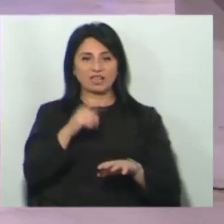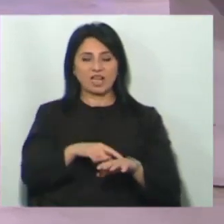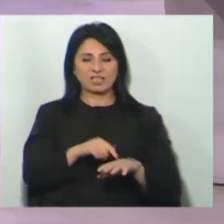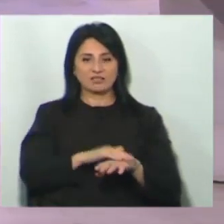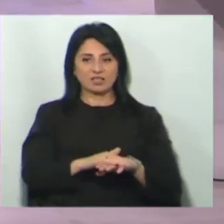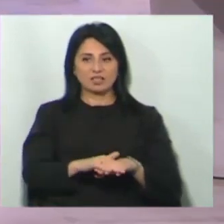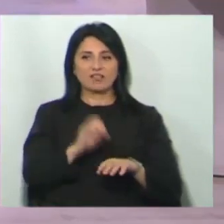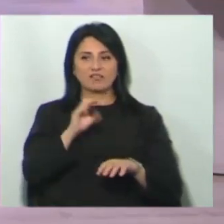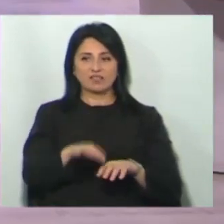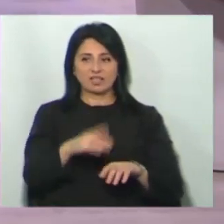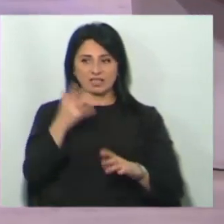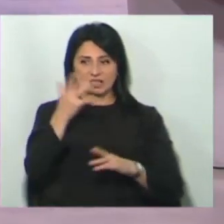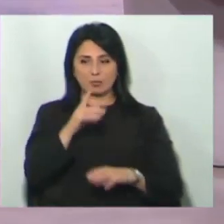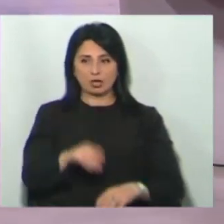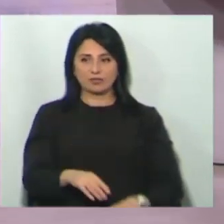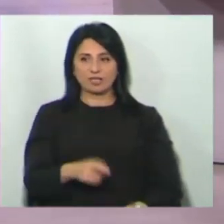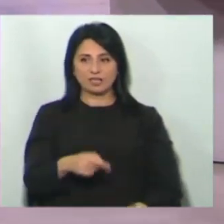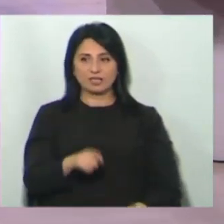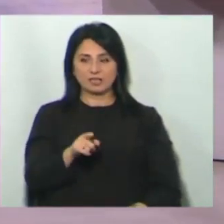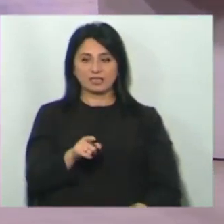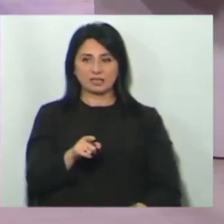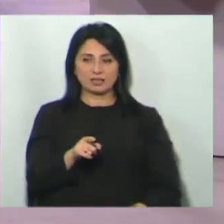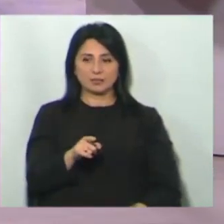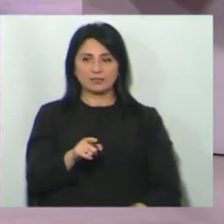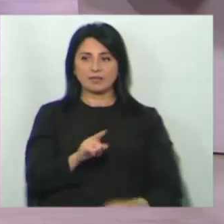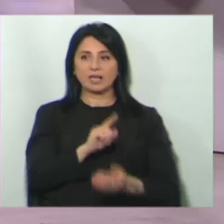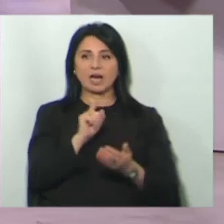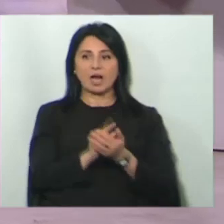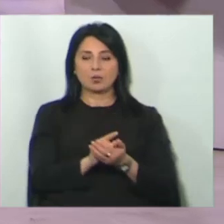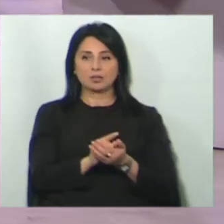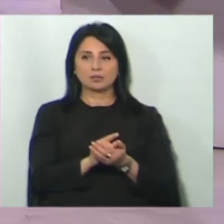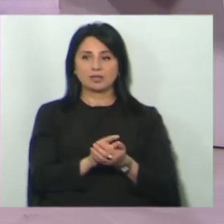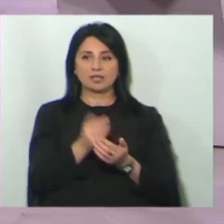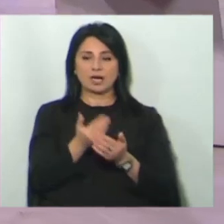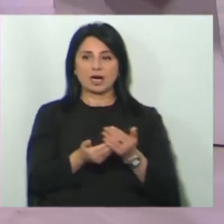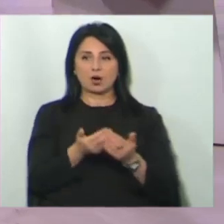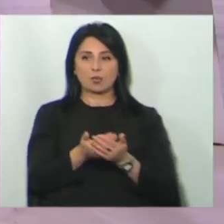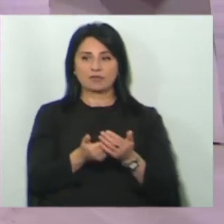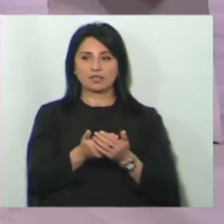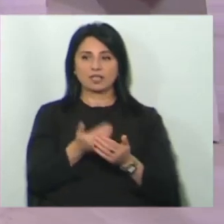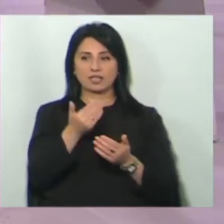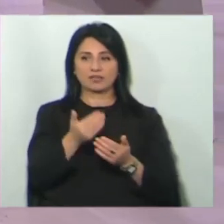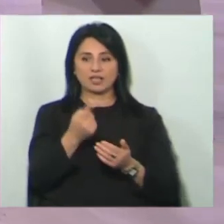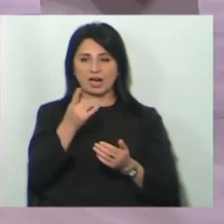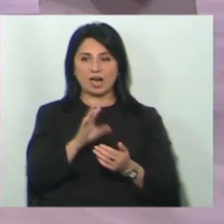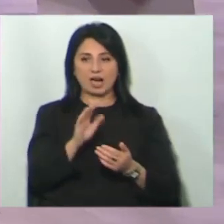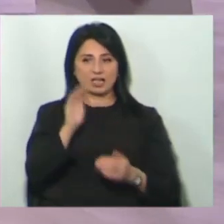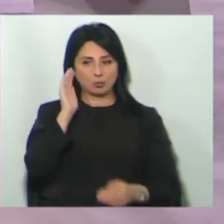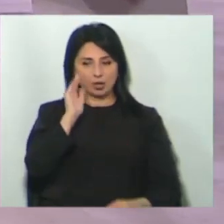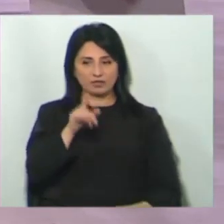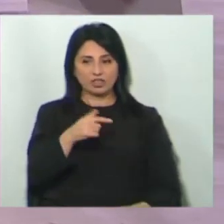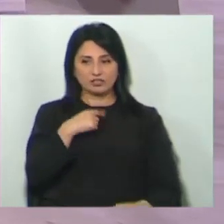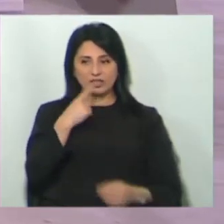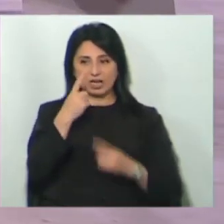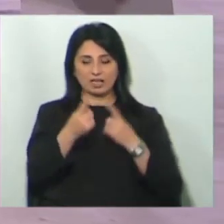დაიწვას ჩვენი ტერფის ზურგი, ვიდრე წარმოგვიდგენია. ეს იყო ის აუცილებელი recomandăți რომელიც თქვენ არაერთხელ მოგისმენიათ